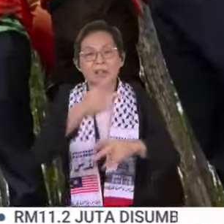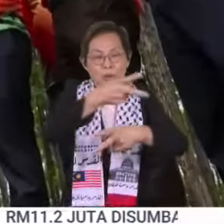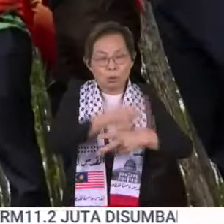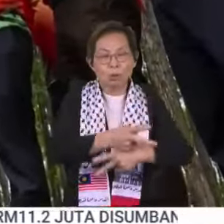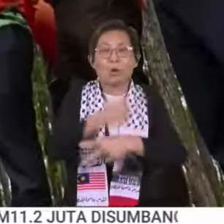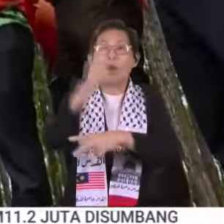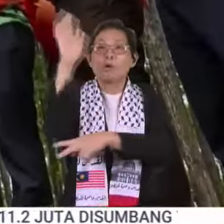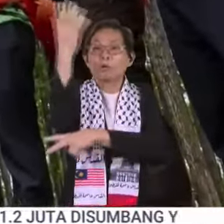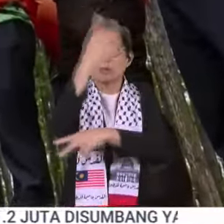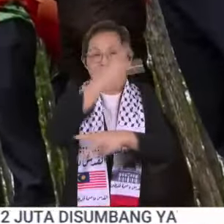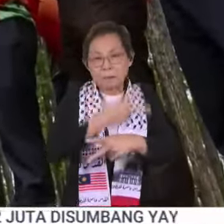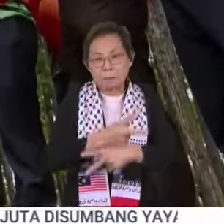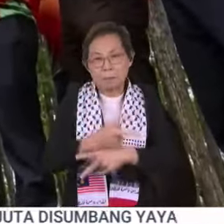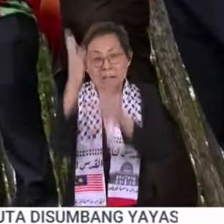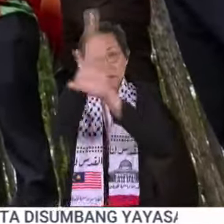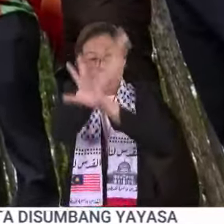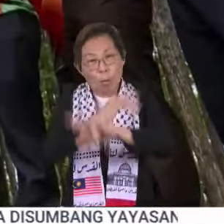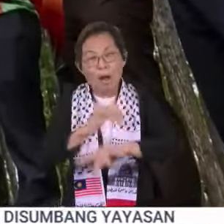di simunjan